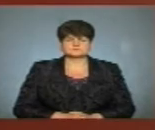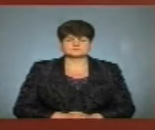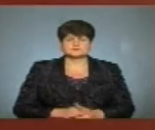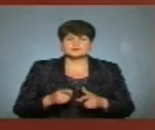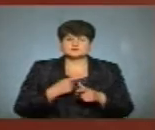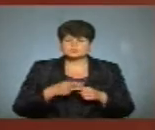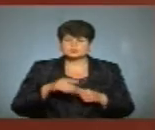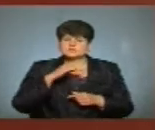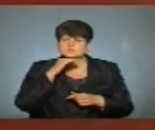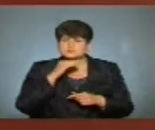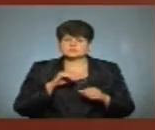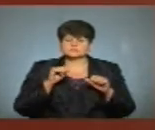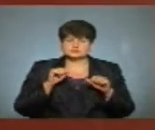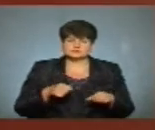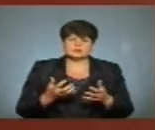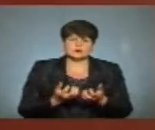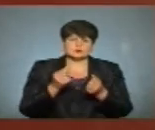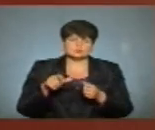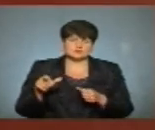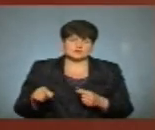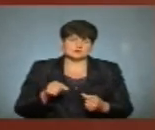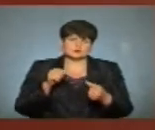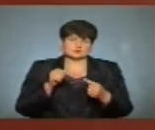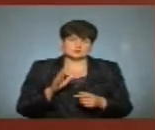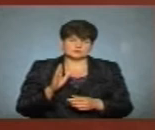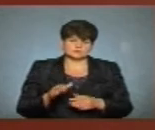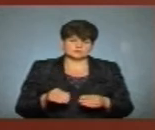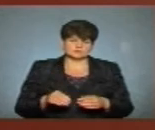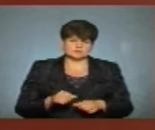Чи достатньо ресурсів у рятувальників, щоб протистояти стихії?